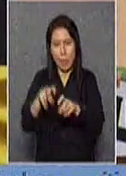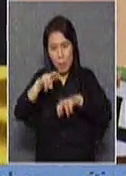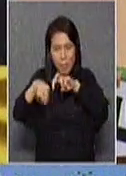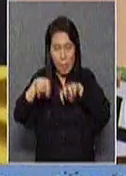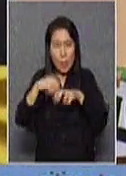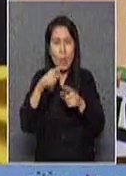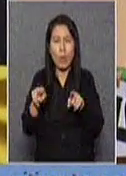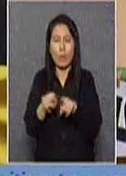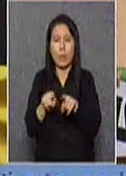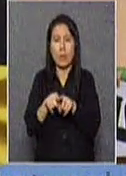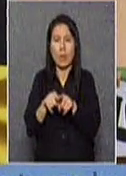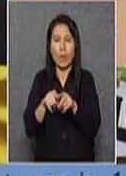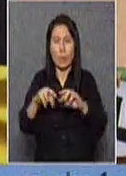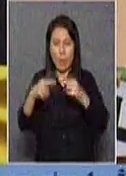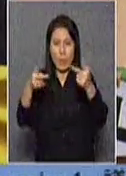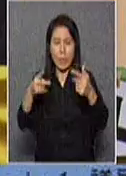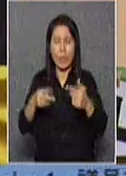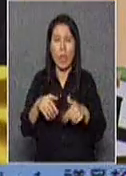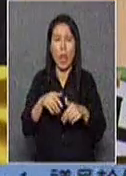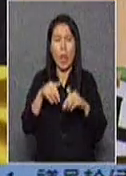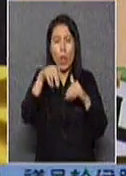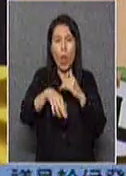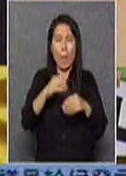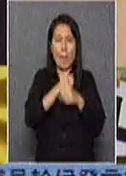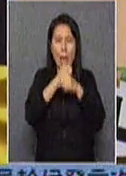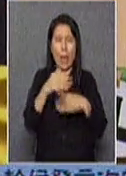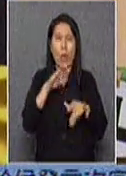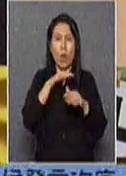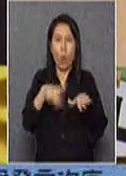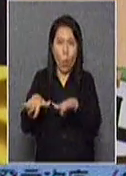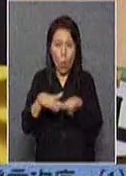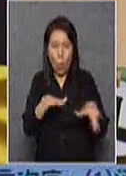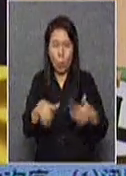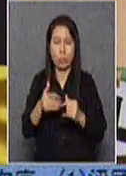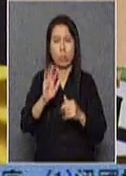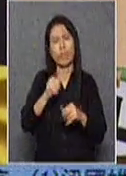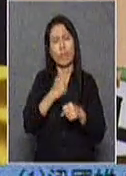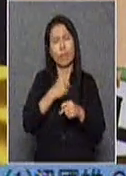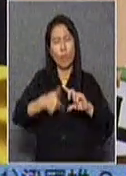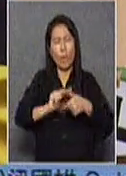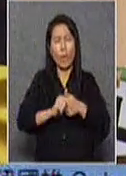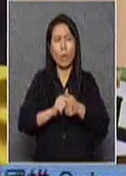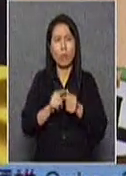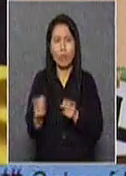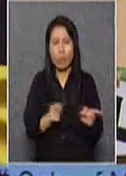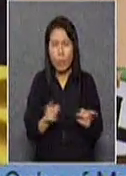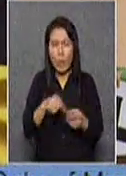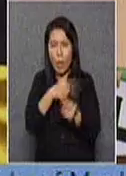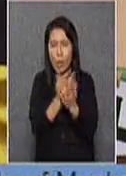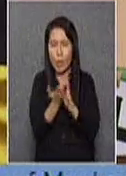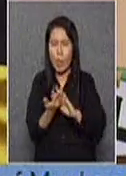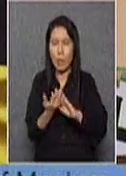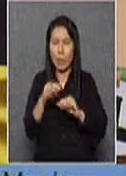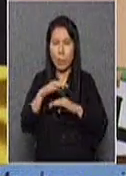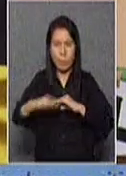共同開發落馬洲河套地區的可行方案，以及督導其他跨境的規